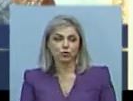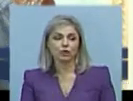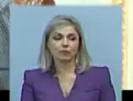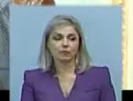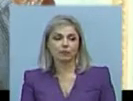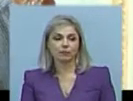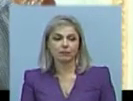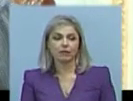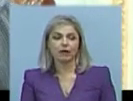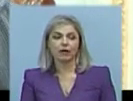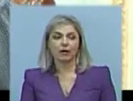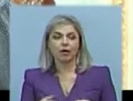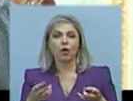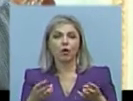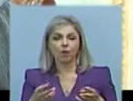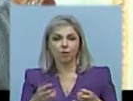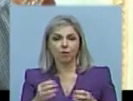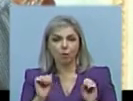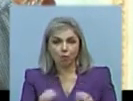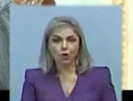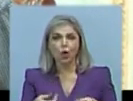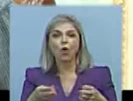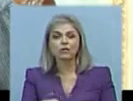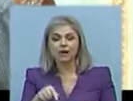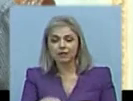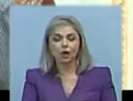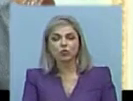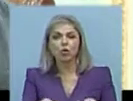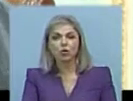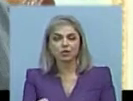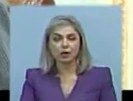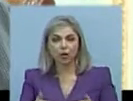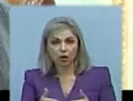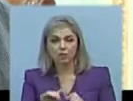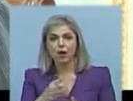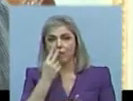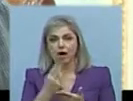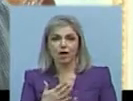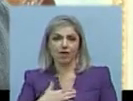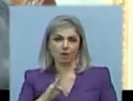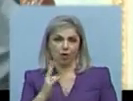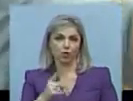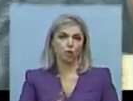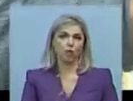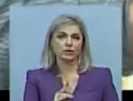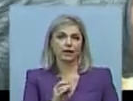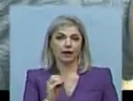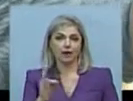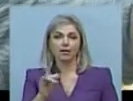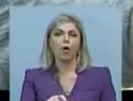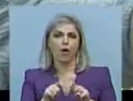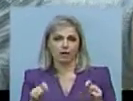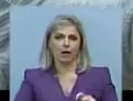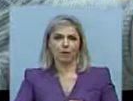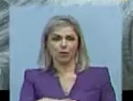остов, дерев'яний остов цього корабля, представити в нашому Миколаївському обласному краєзнавчому музеї на відкритому